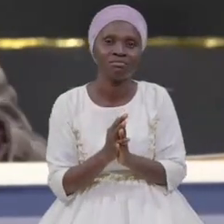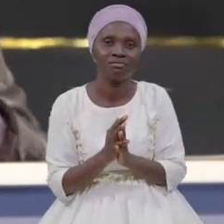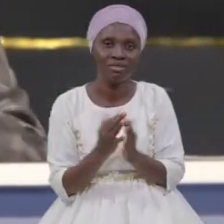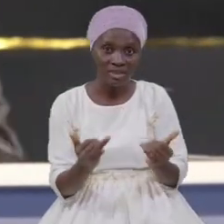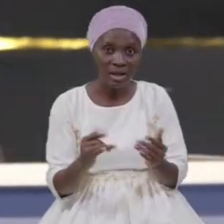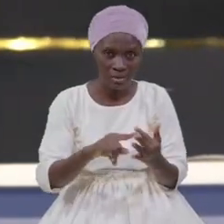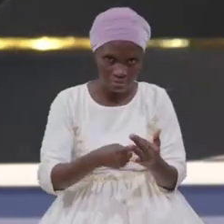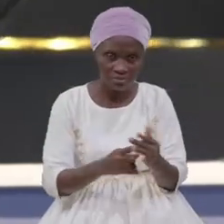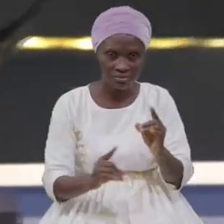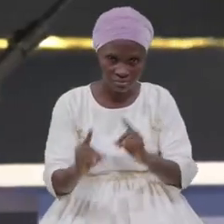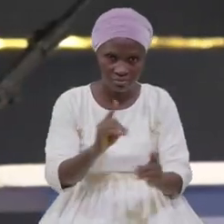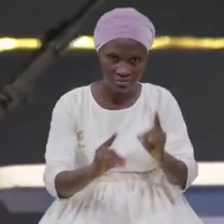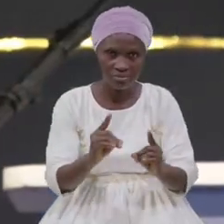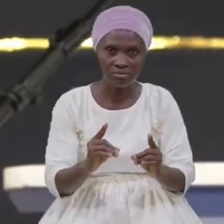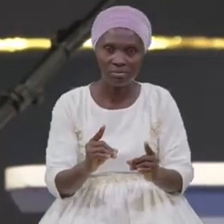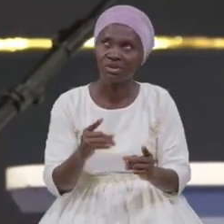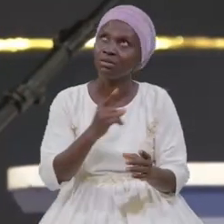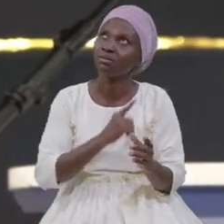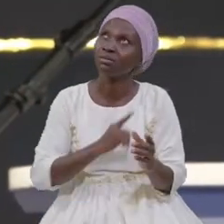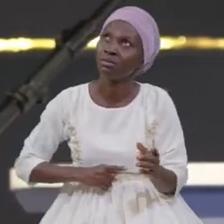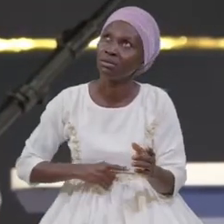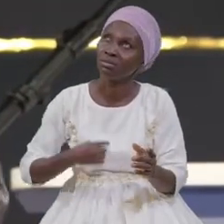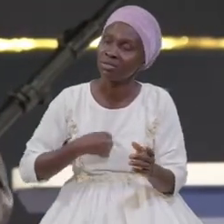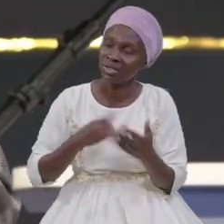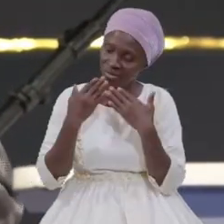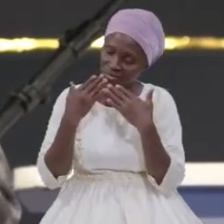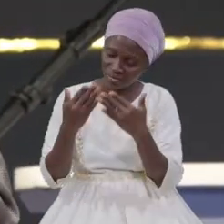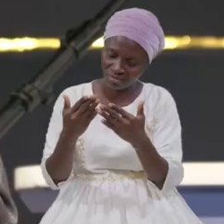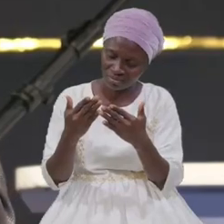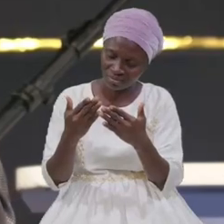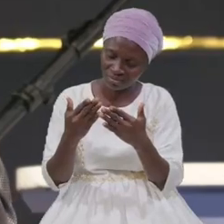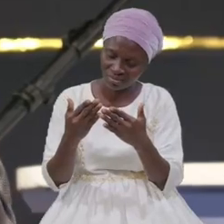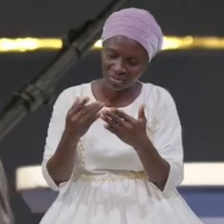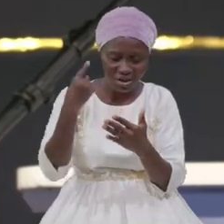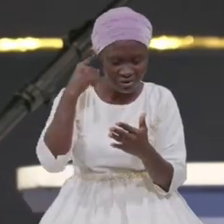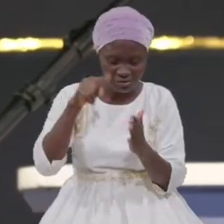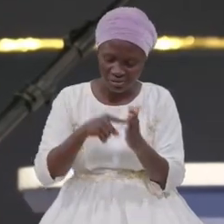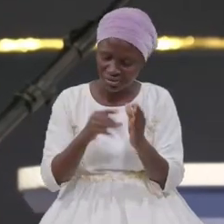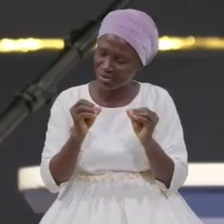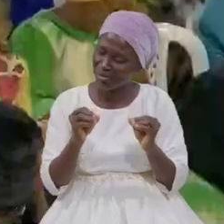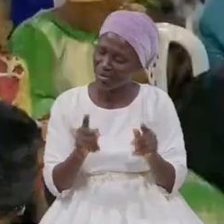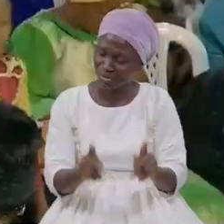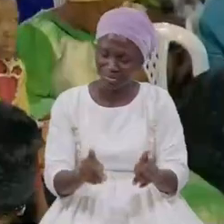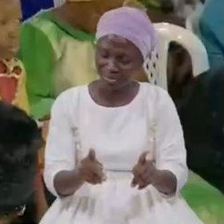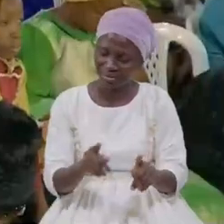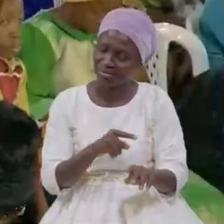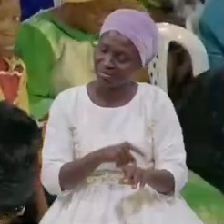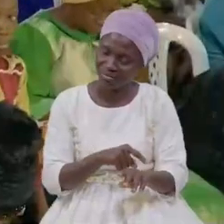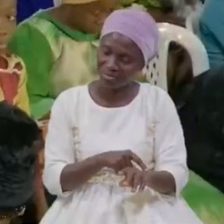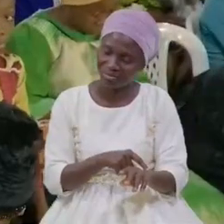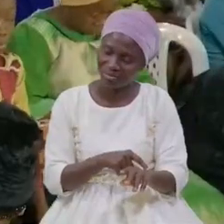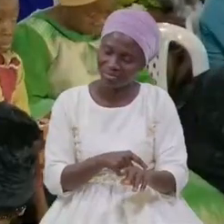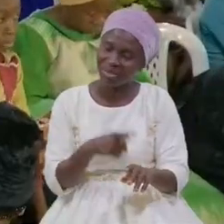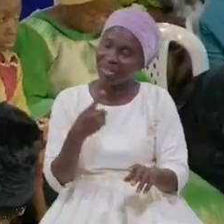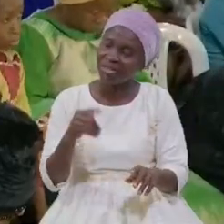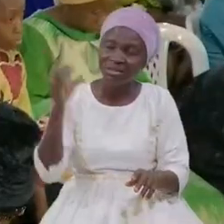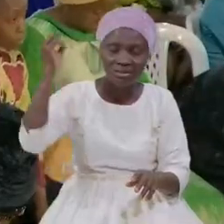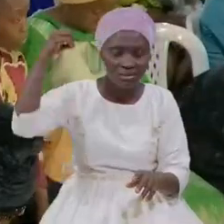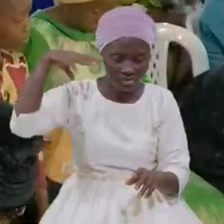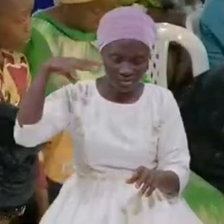dis, Seigneur, je te remercie pour la chance, la grâce,